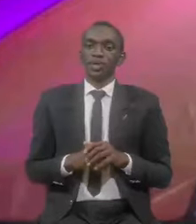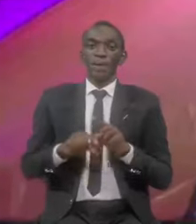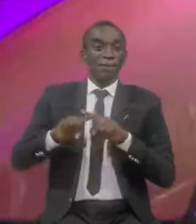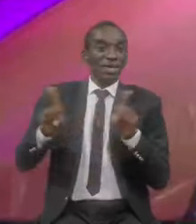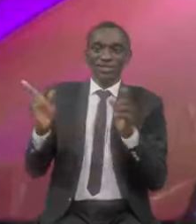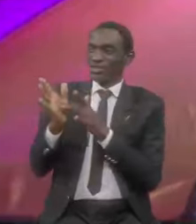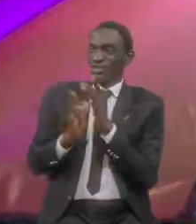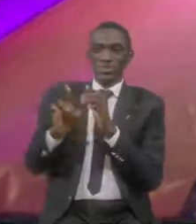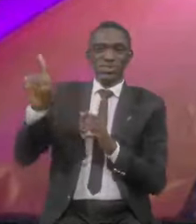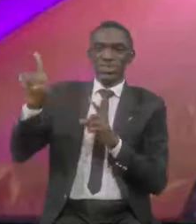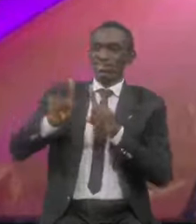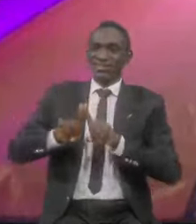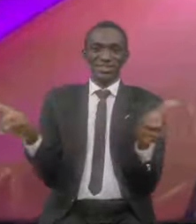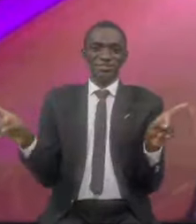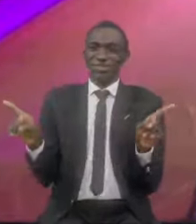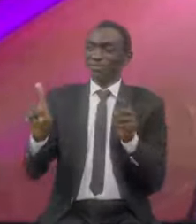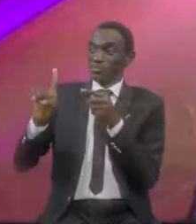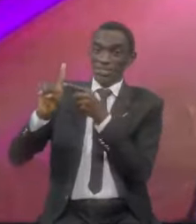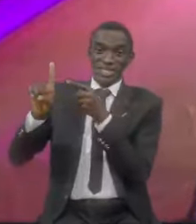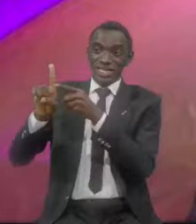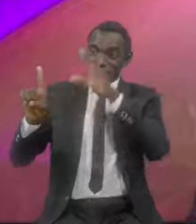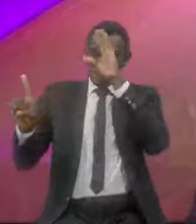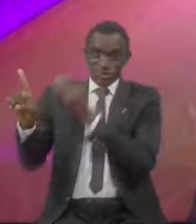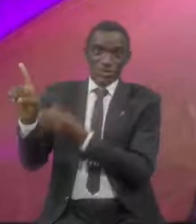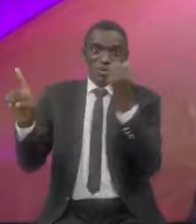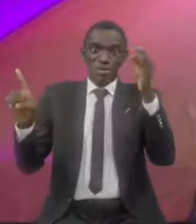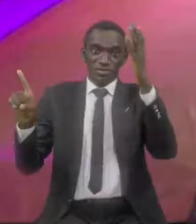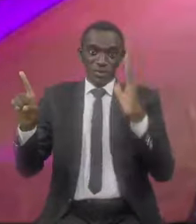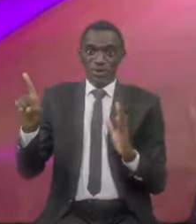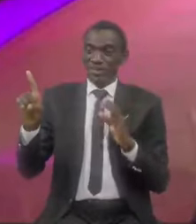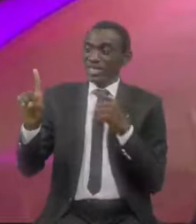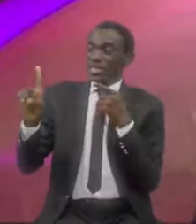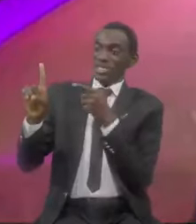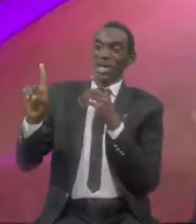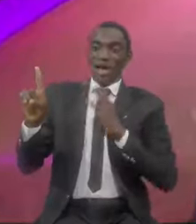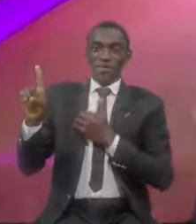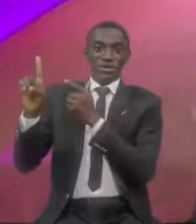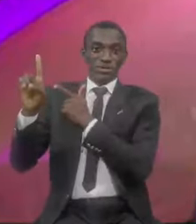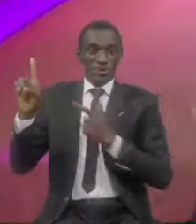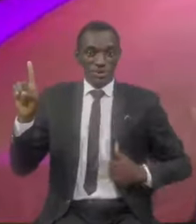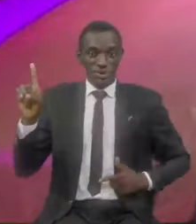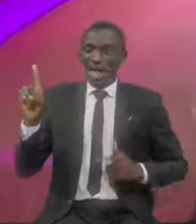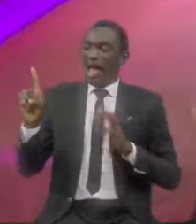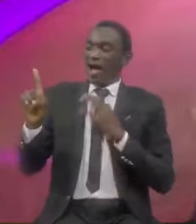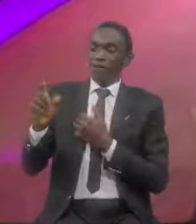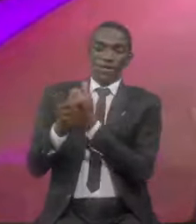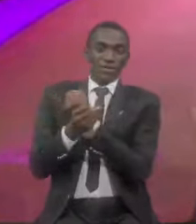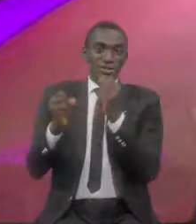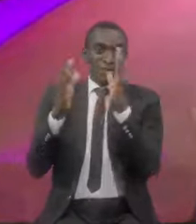Mais Jésus, le Fils de Dieu, notre Seigneur, notre